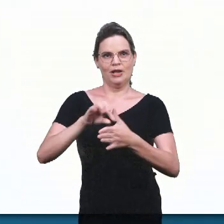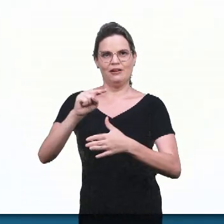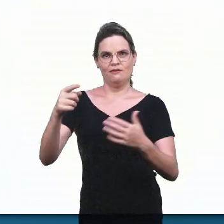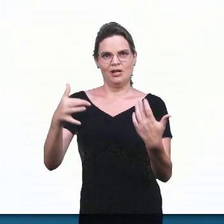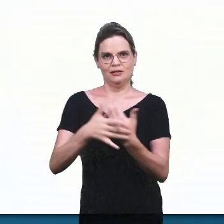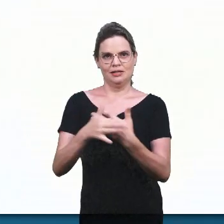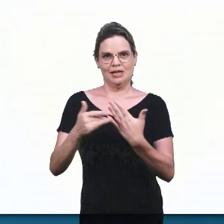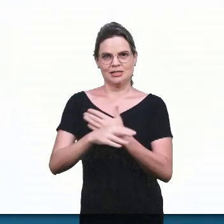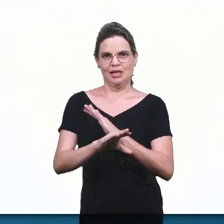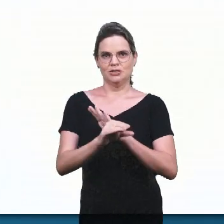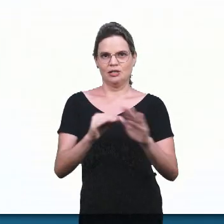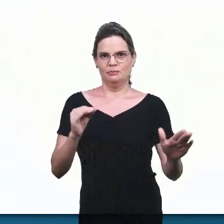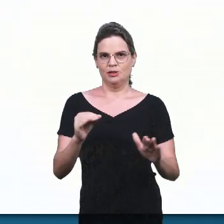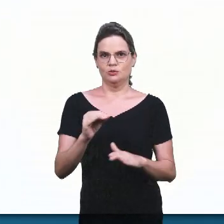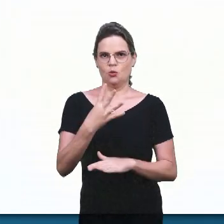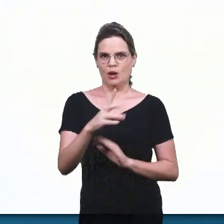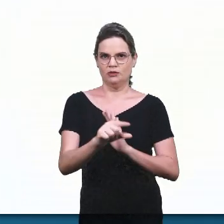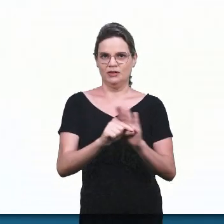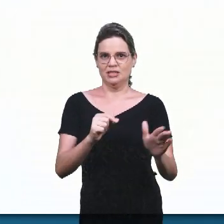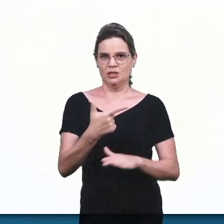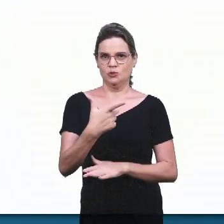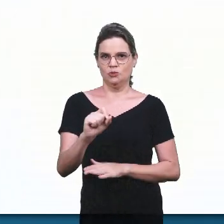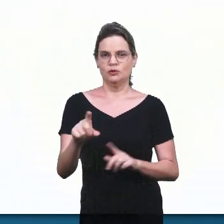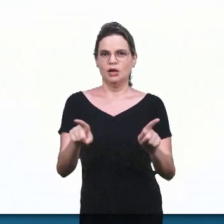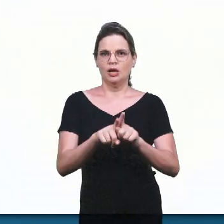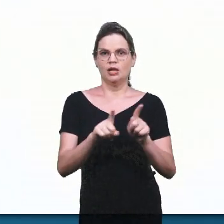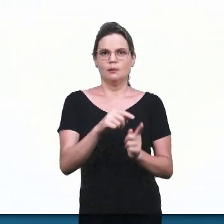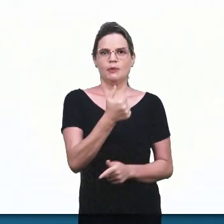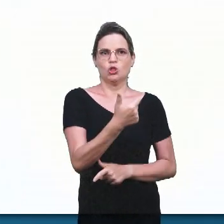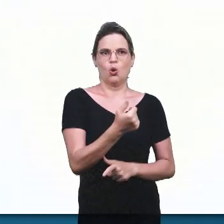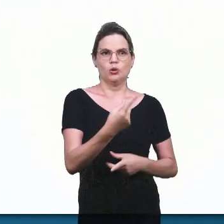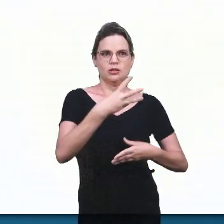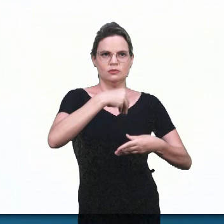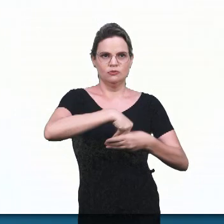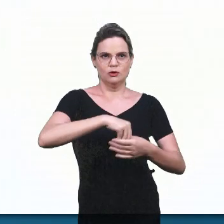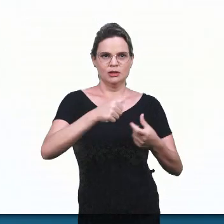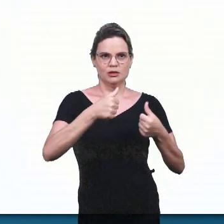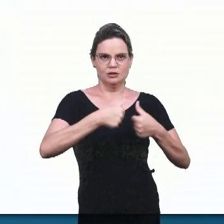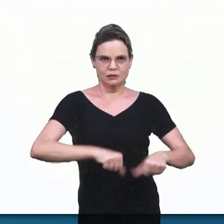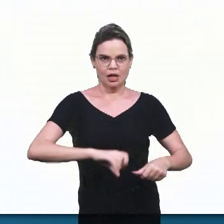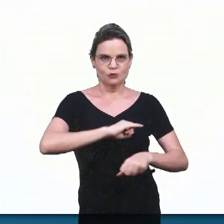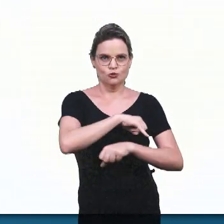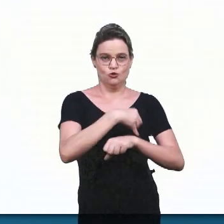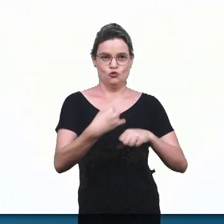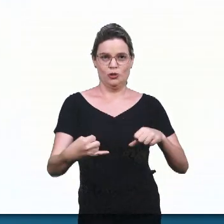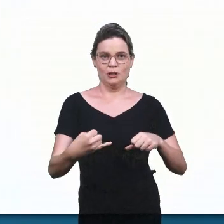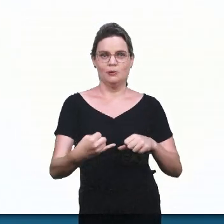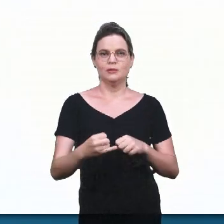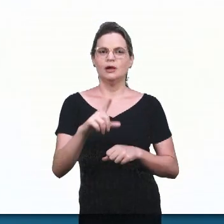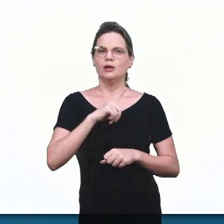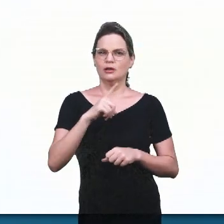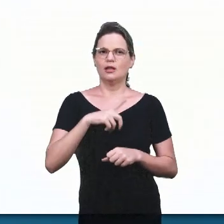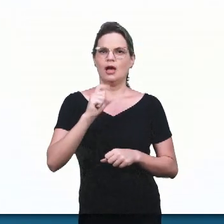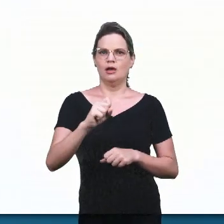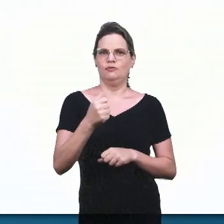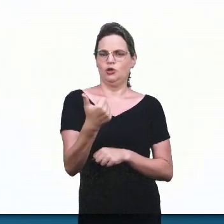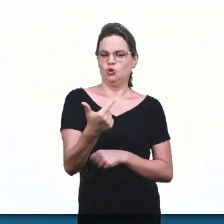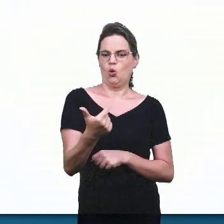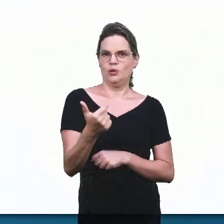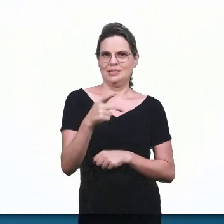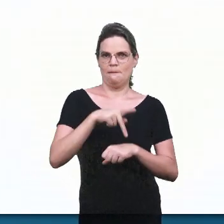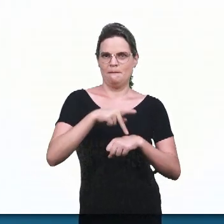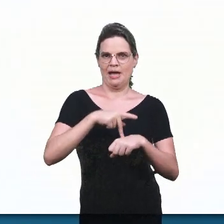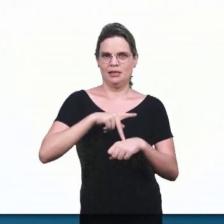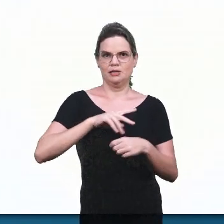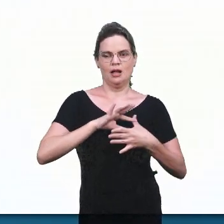à Gilgal, Josué 4.20, et des 12 qui sont restées dans le Jourdain? Donc, il y a eu une orientation du Seigneur. Les